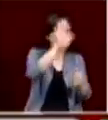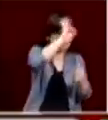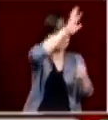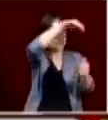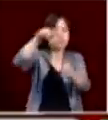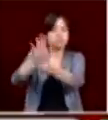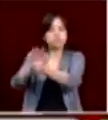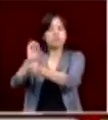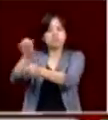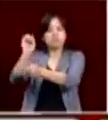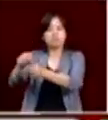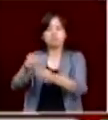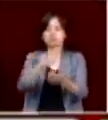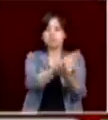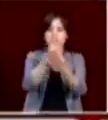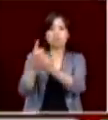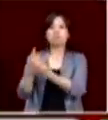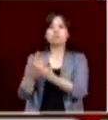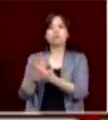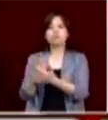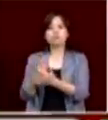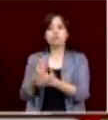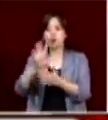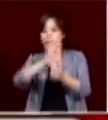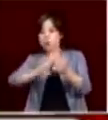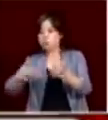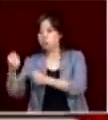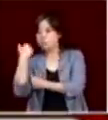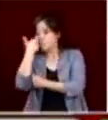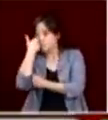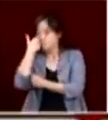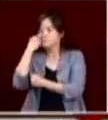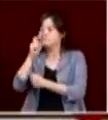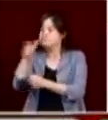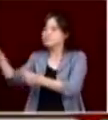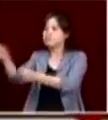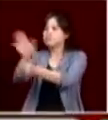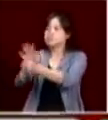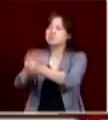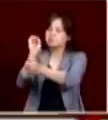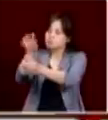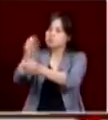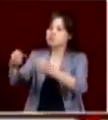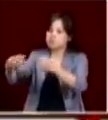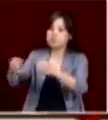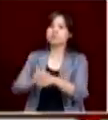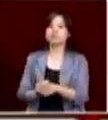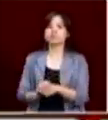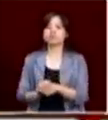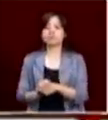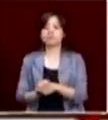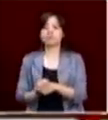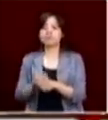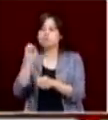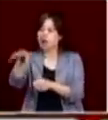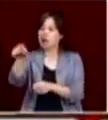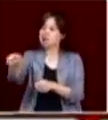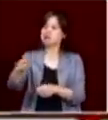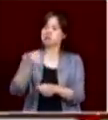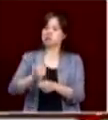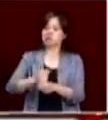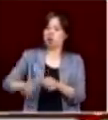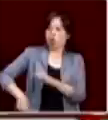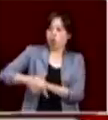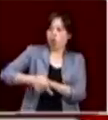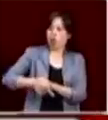括。受党来对啊，所以有影响的人，好好甲讨论，好好甲讲。包括讲金主嘛，好好甲讲啊，讲你安尼做吼，